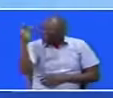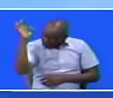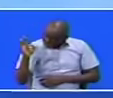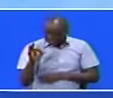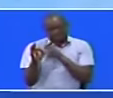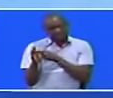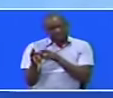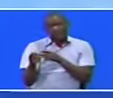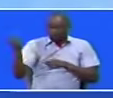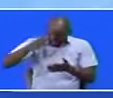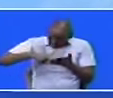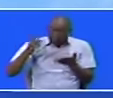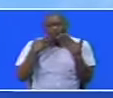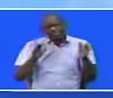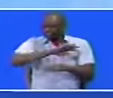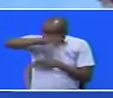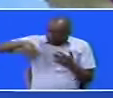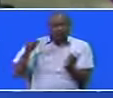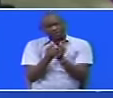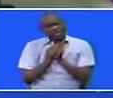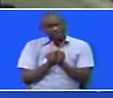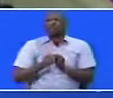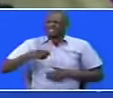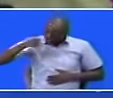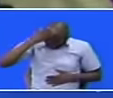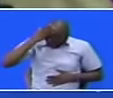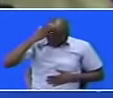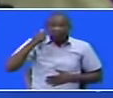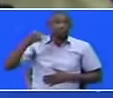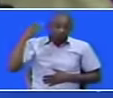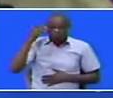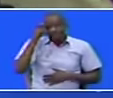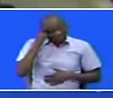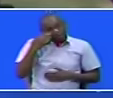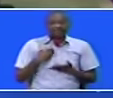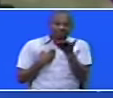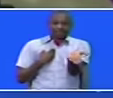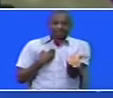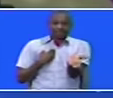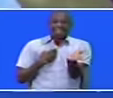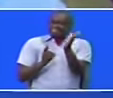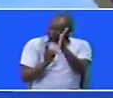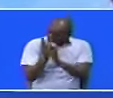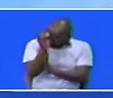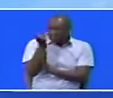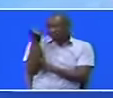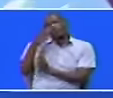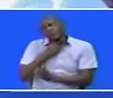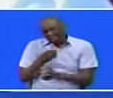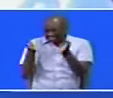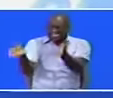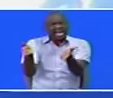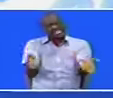30% tulipitisha sisi zote. Na tulijua kwa sababu gani tulipitisha. Ile maendeleo ambayo inatakana